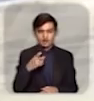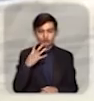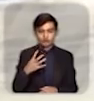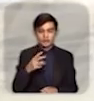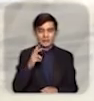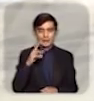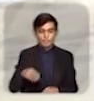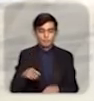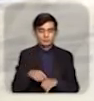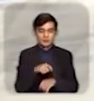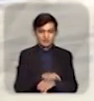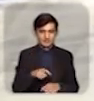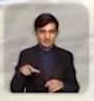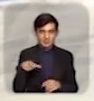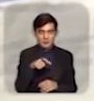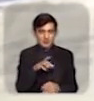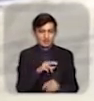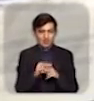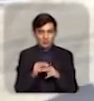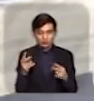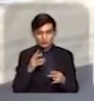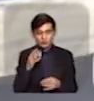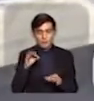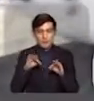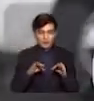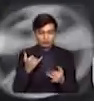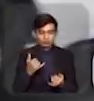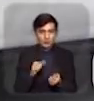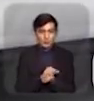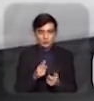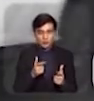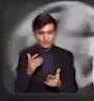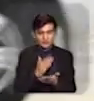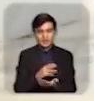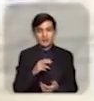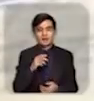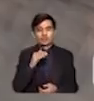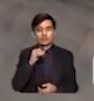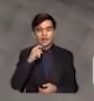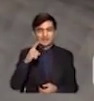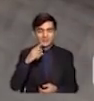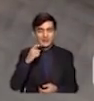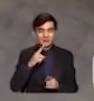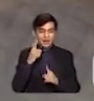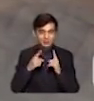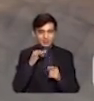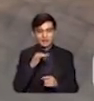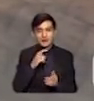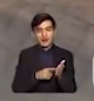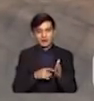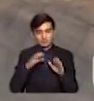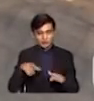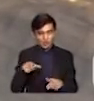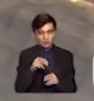Қазір жобалық сметалық құжаттама жасалып жатыр. Одан кейін Жезқазғаннан Қарағандыға дейін жолдың құрылысы басталады. Ал Қарағандының екі